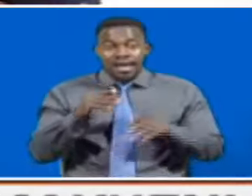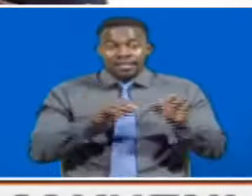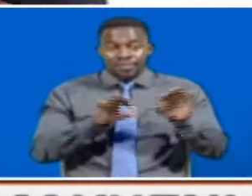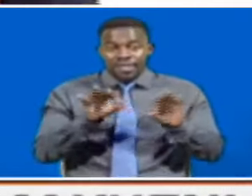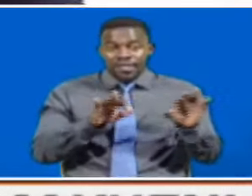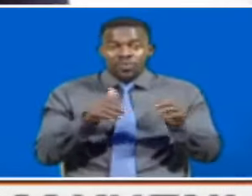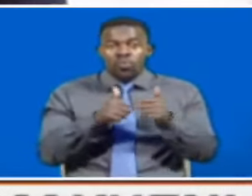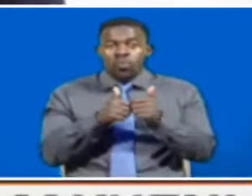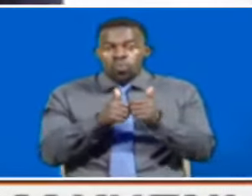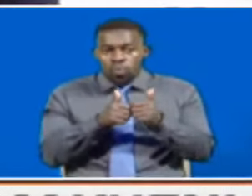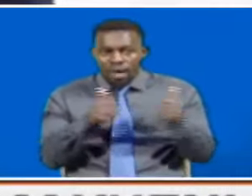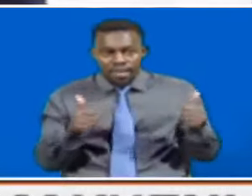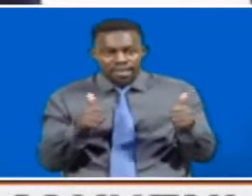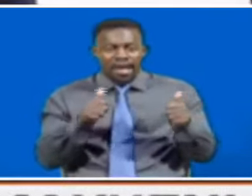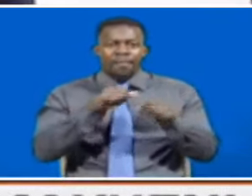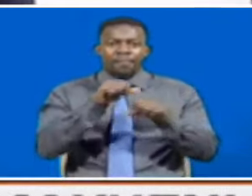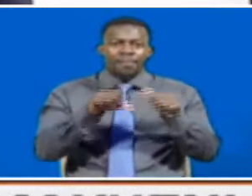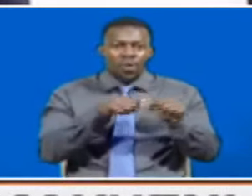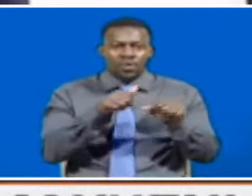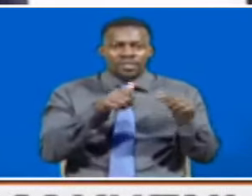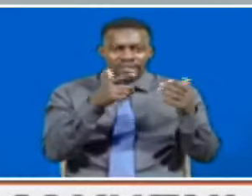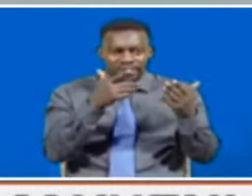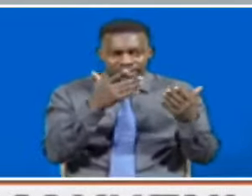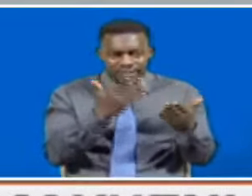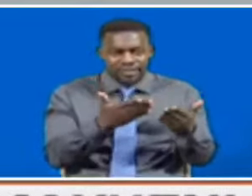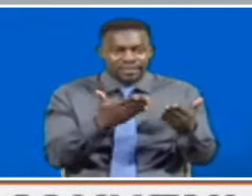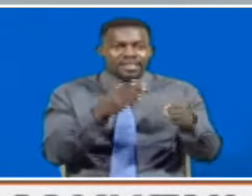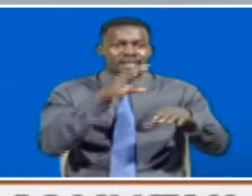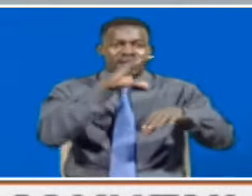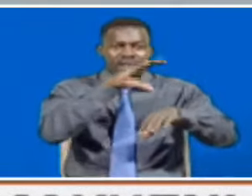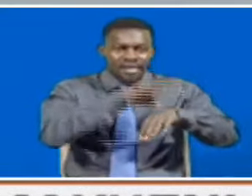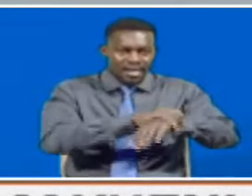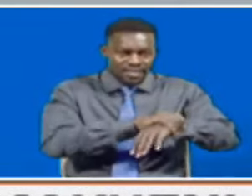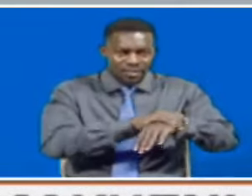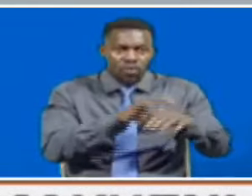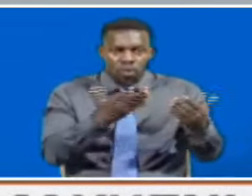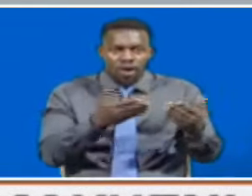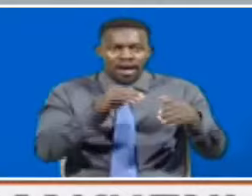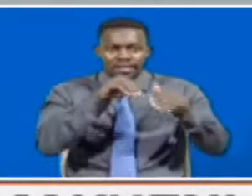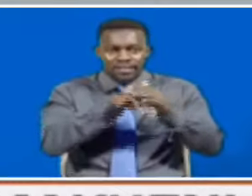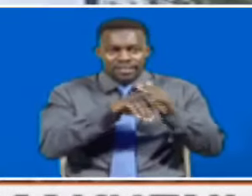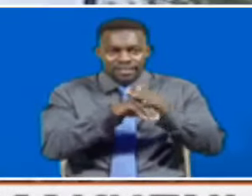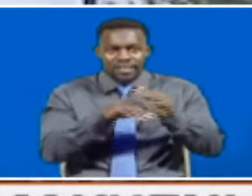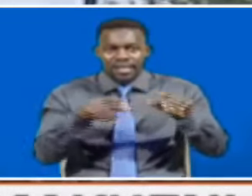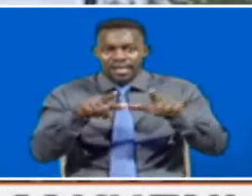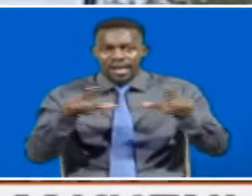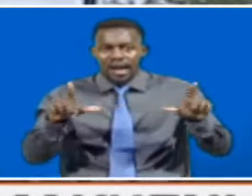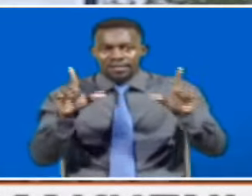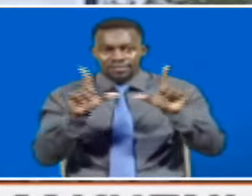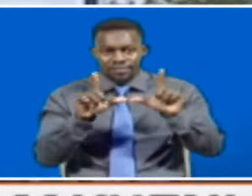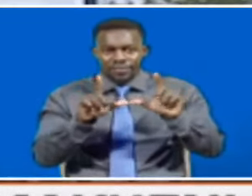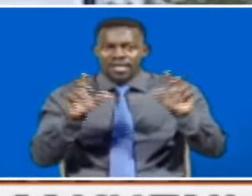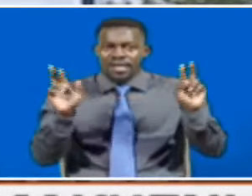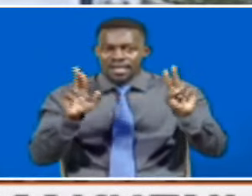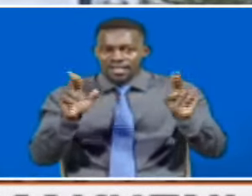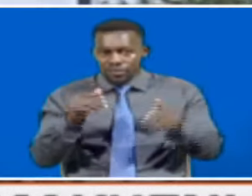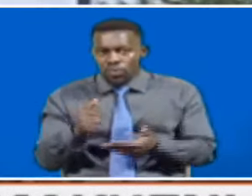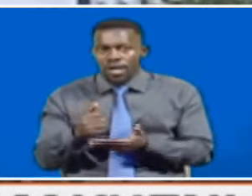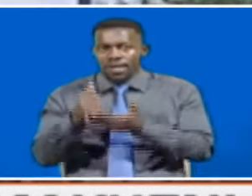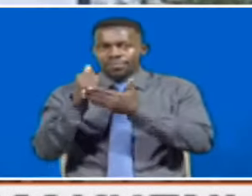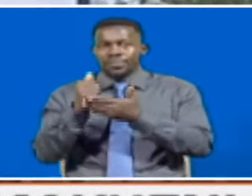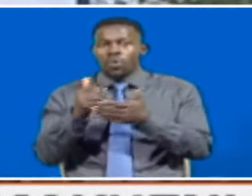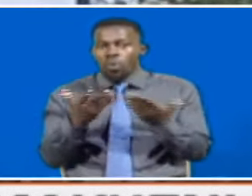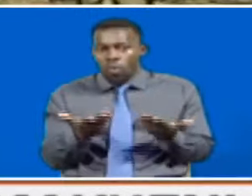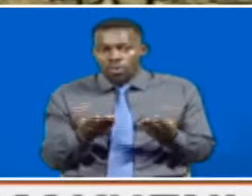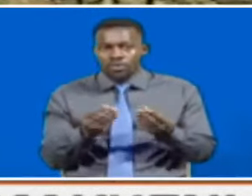mchakato mzima na muda na gharama ya kupata hadhi miliki utashughulikiwa na serikali yake pamoja na kusaidia kusuluhisha baadhi